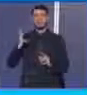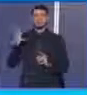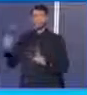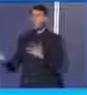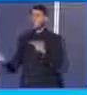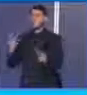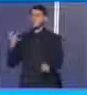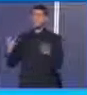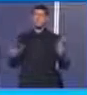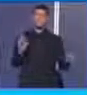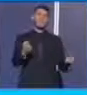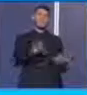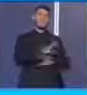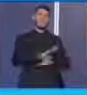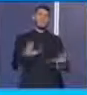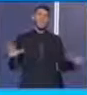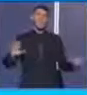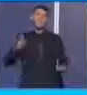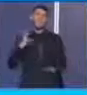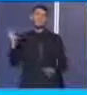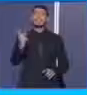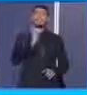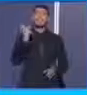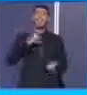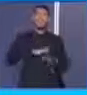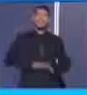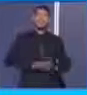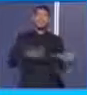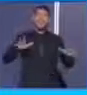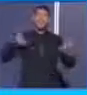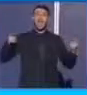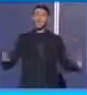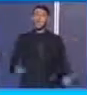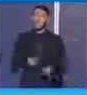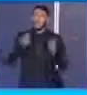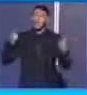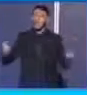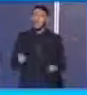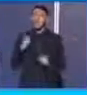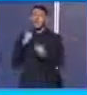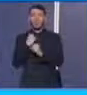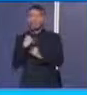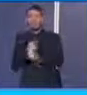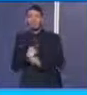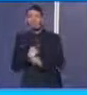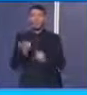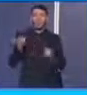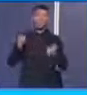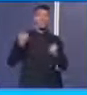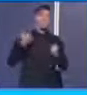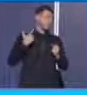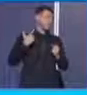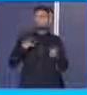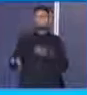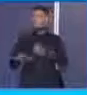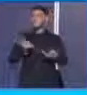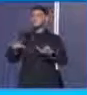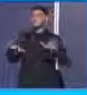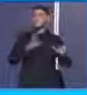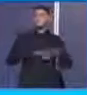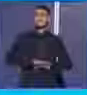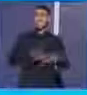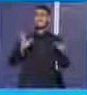μας, σε όλα τα κοινωνικά, οικονομικά και επαγγελματικά περιβάλλοντα. Είναι ένας επώδυνος κρίκος στην αλυσίδα